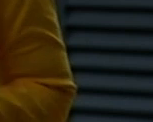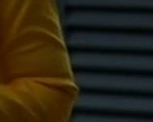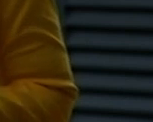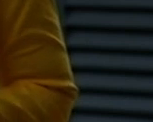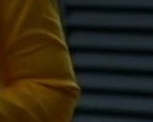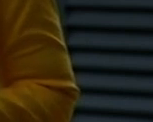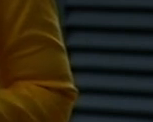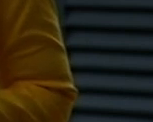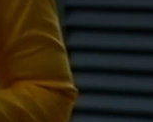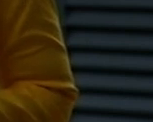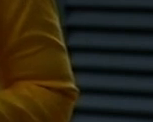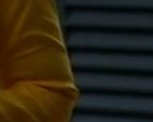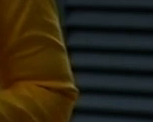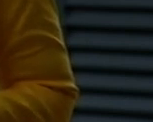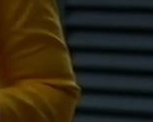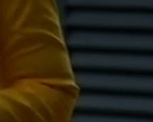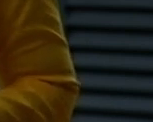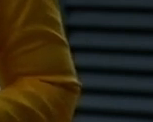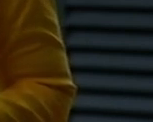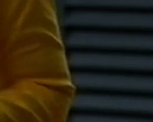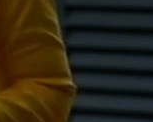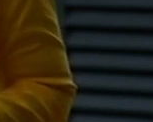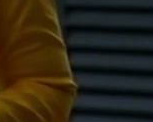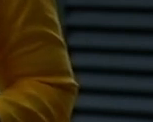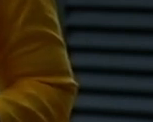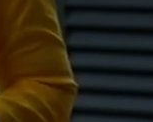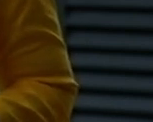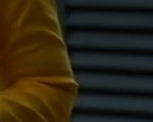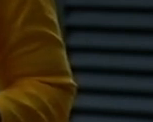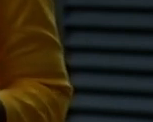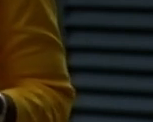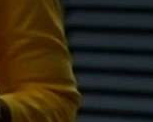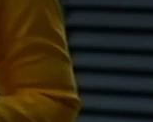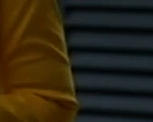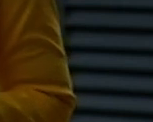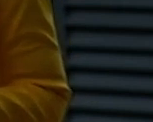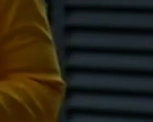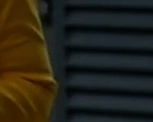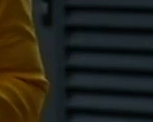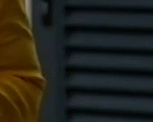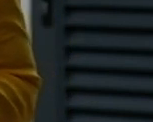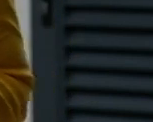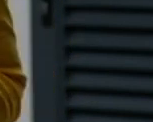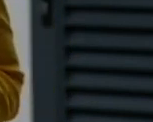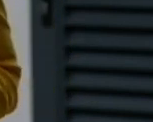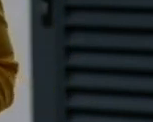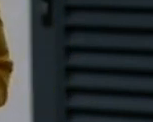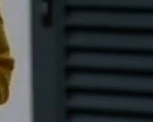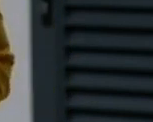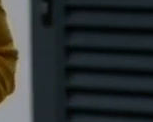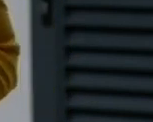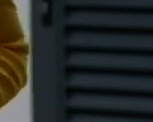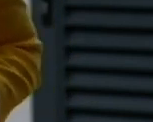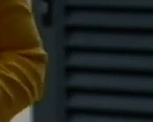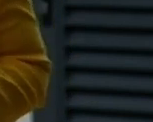des circonstances. Madame le gouverneur intérimaire Fifi Masuka, qui est l'invité principal, l'invité spécial